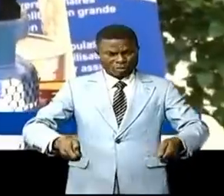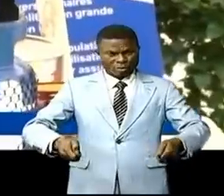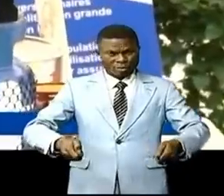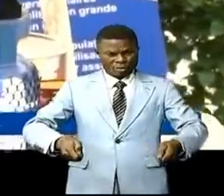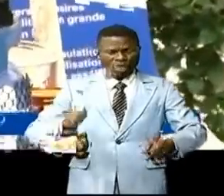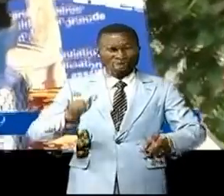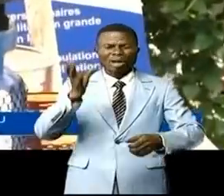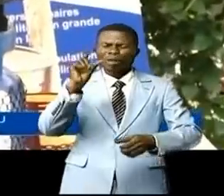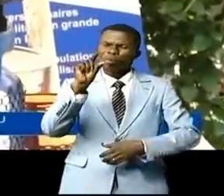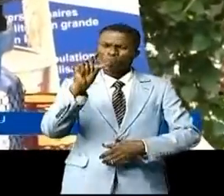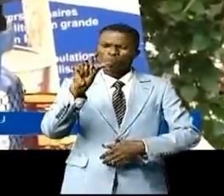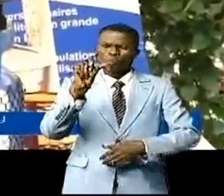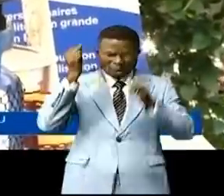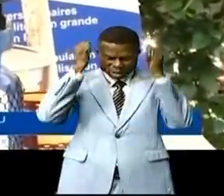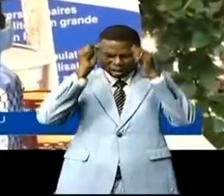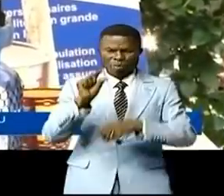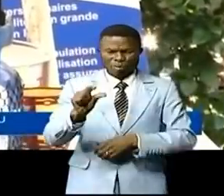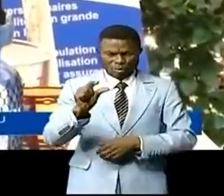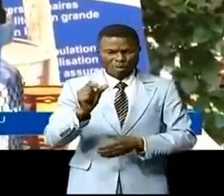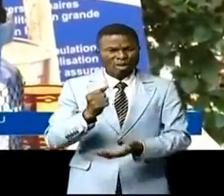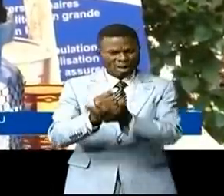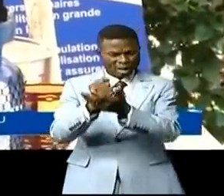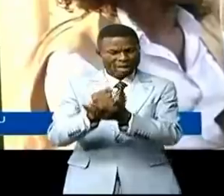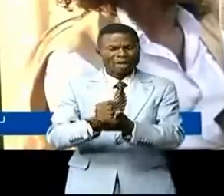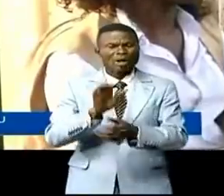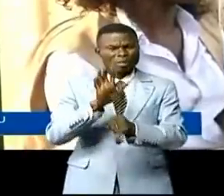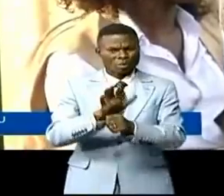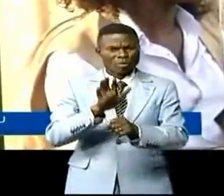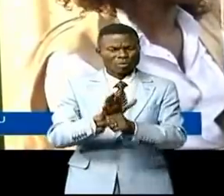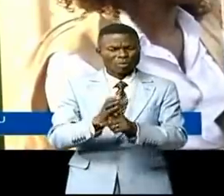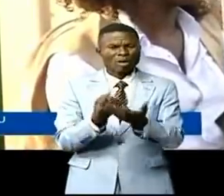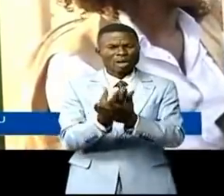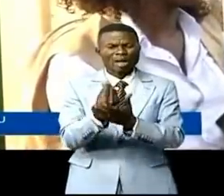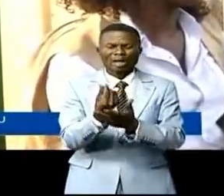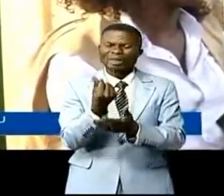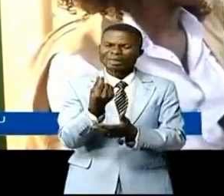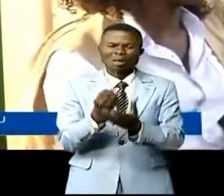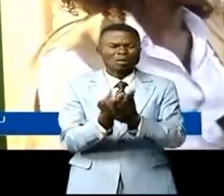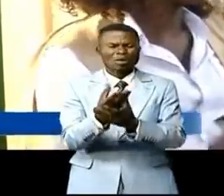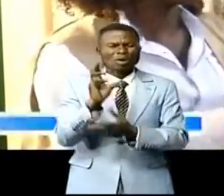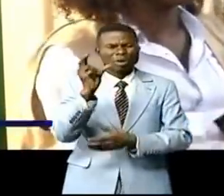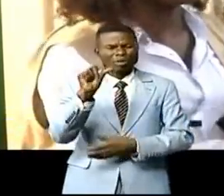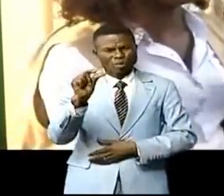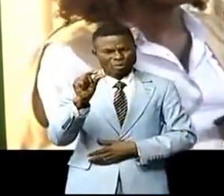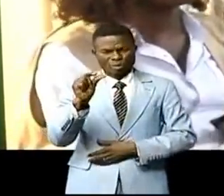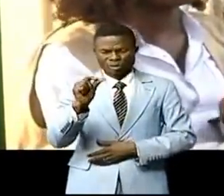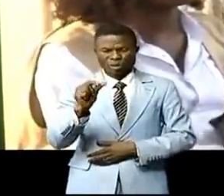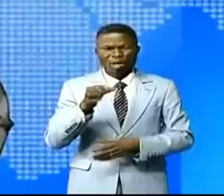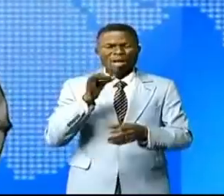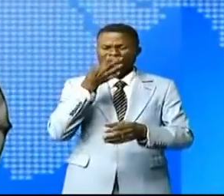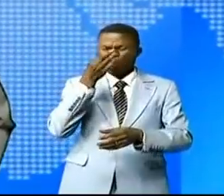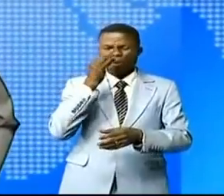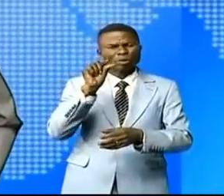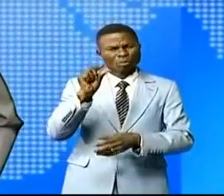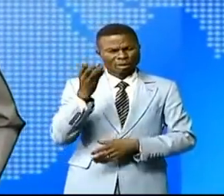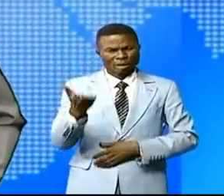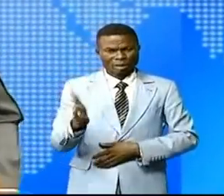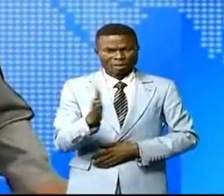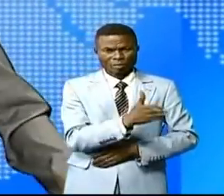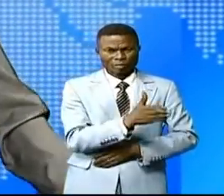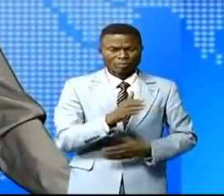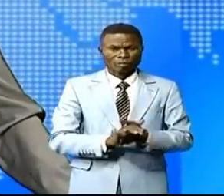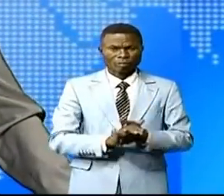de charbon, moins de bois, donc ça permet effectivement de dépenser moins en braise et les gaz de pétrole.